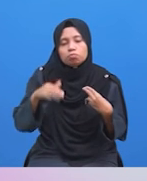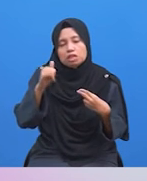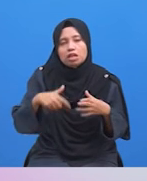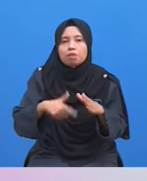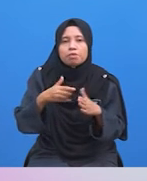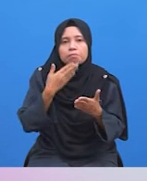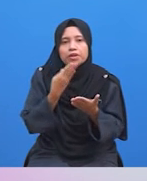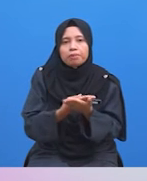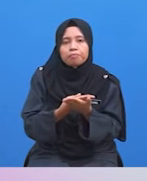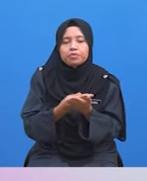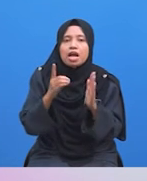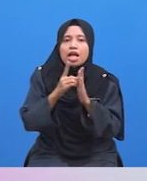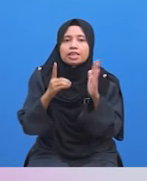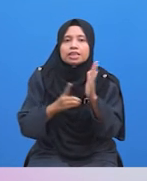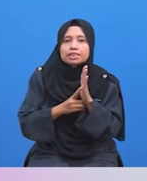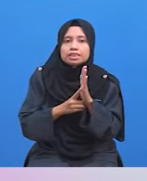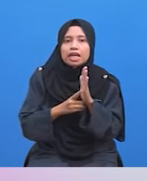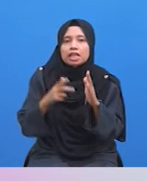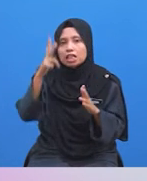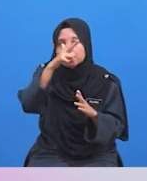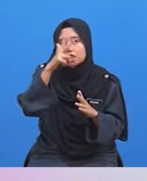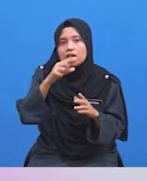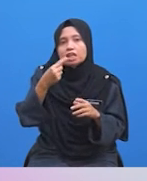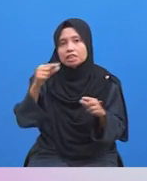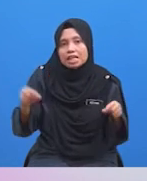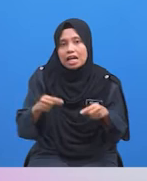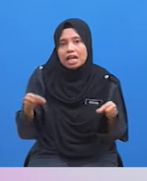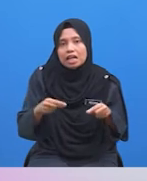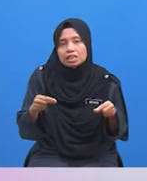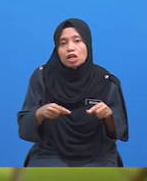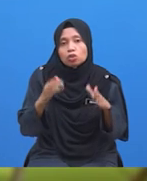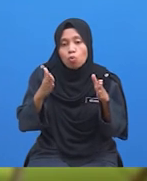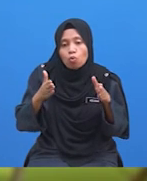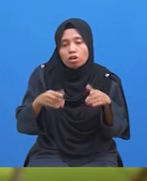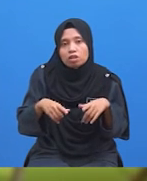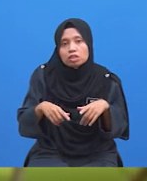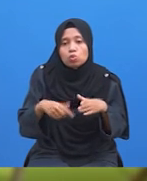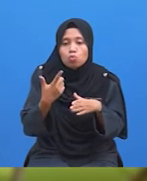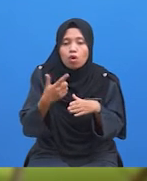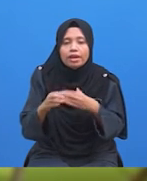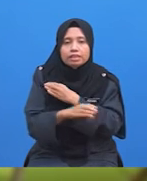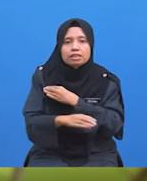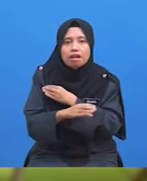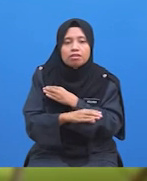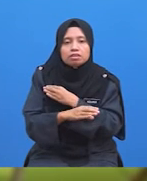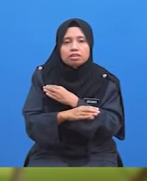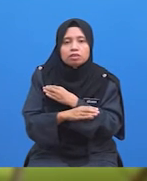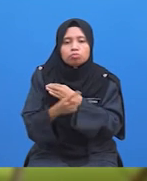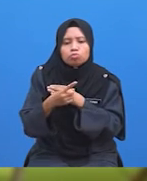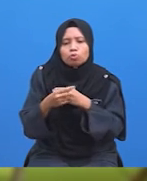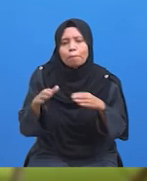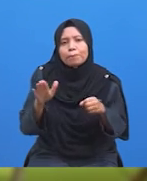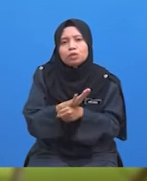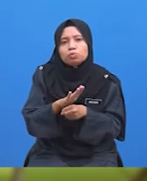facto dasar kerajaan yang menggalakkan kemasukan buruh asing untuk memenuhi keperluan tenaga buruh